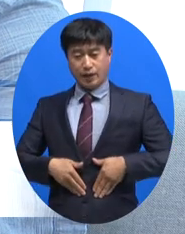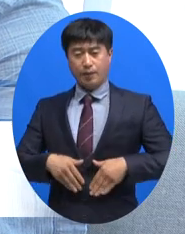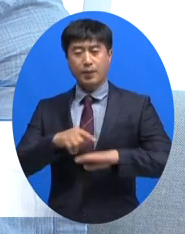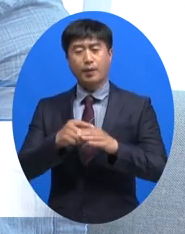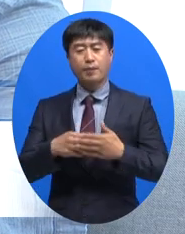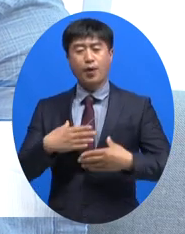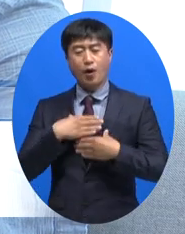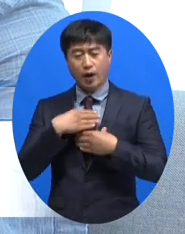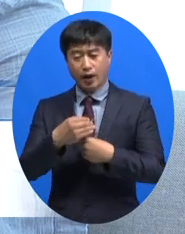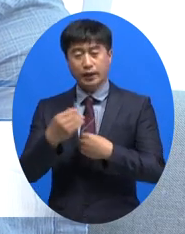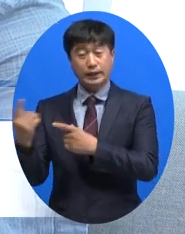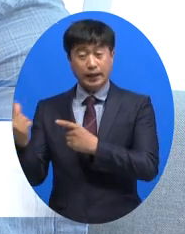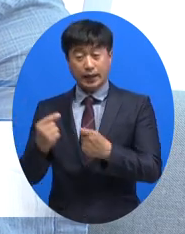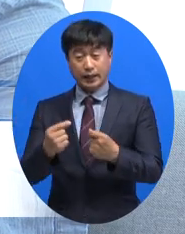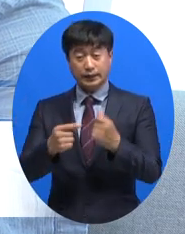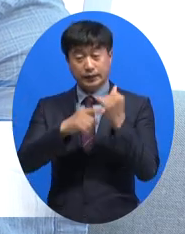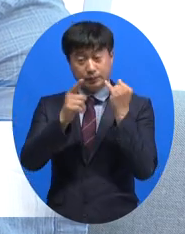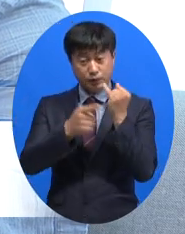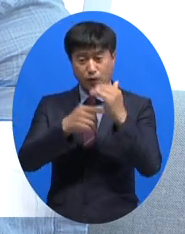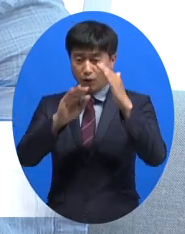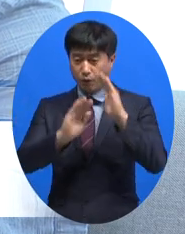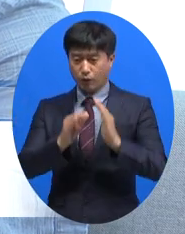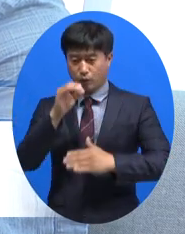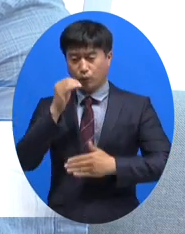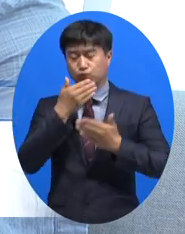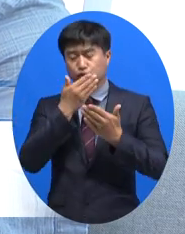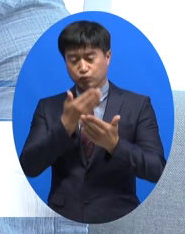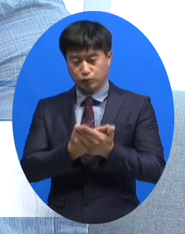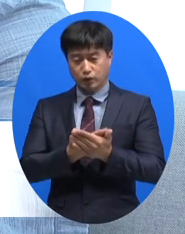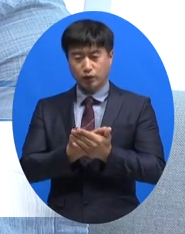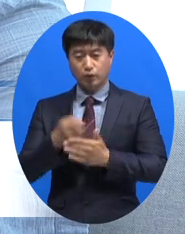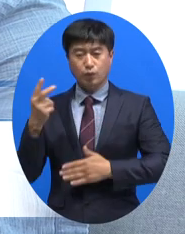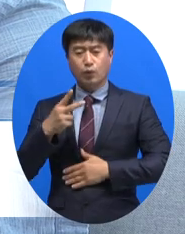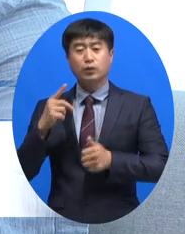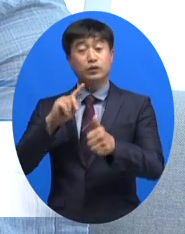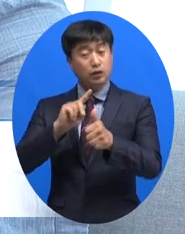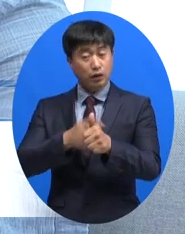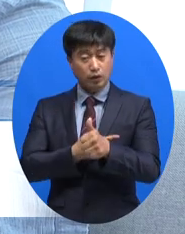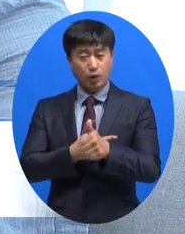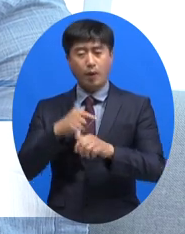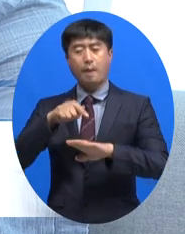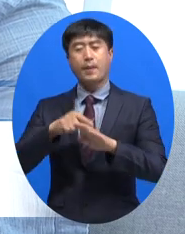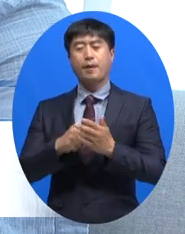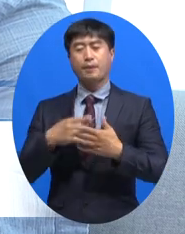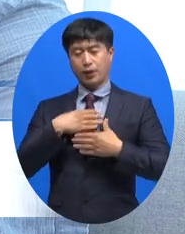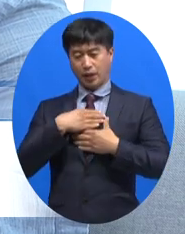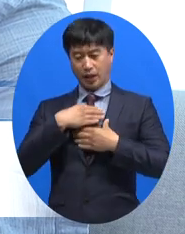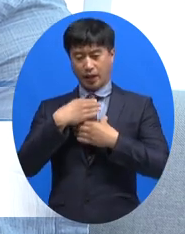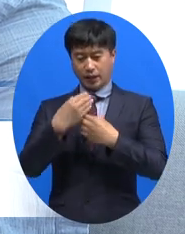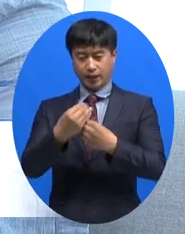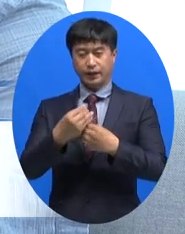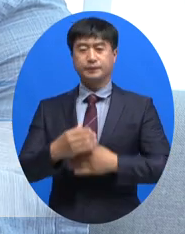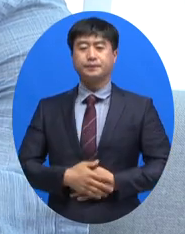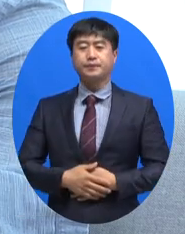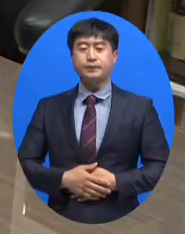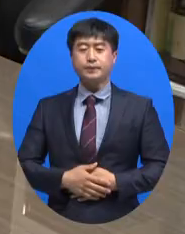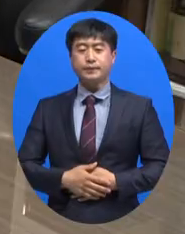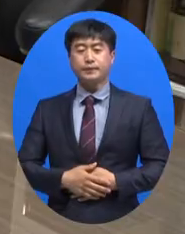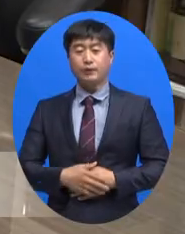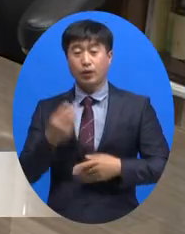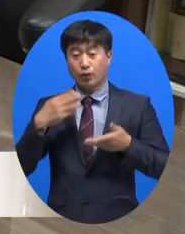편안하게 이렇게 임신하는 과정이 중요하고 또 자연스럽고 또 마음이